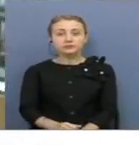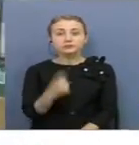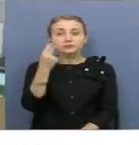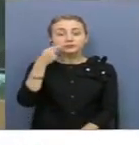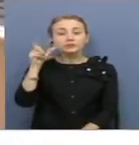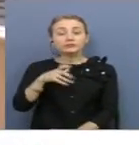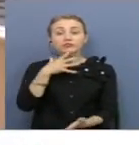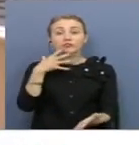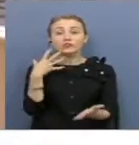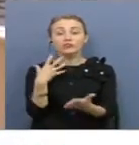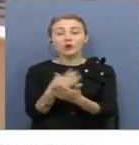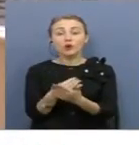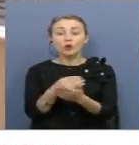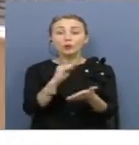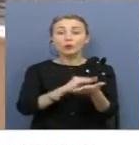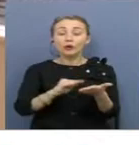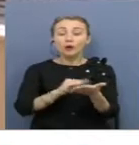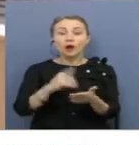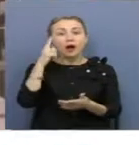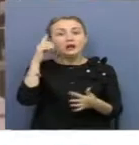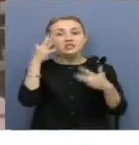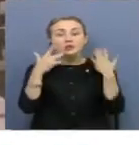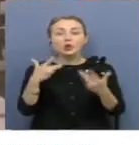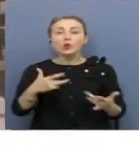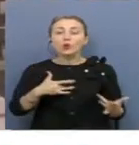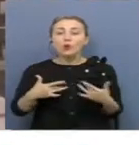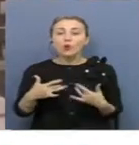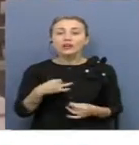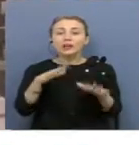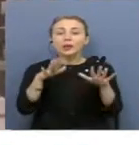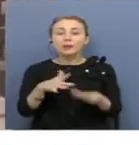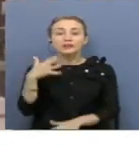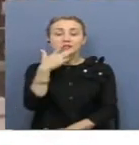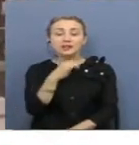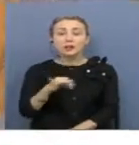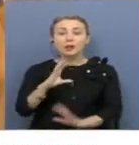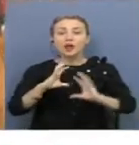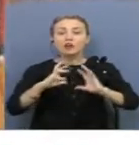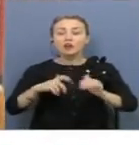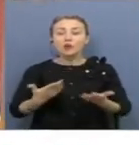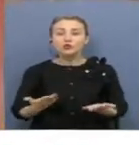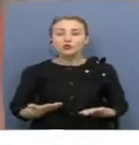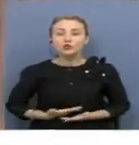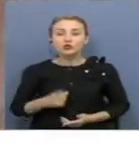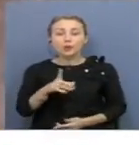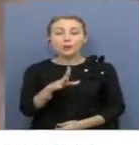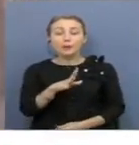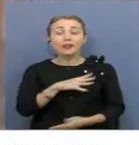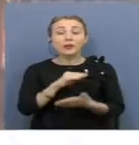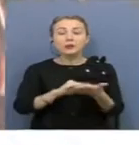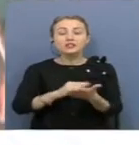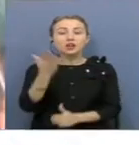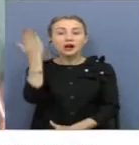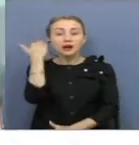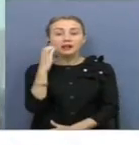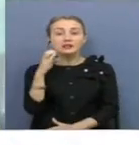бағдар рухани жаңғыру атты мақаласында айтып өткендей, қазақстандықтарды тағы да әлемдік өркениеттегі ұлттық тарихтың рөлі мен орнын